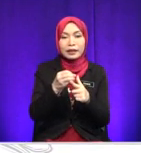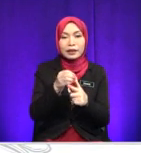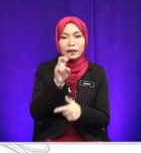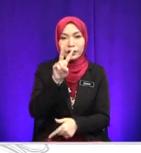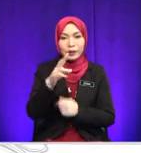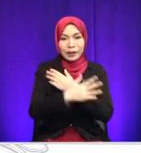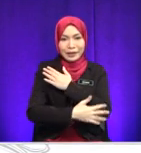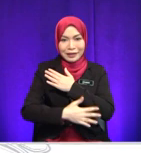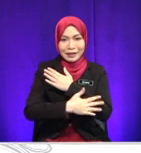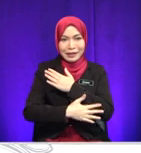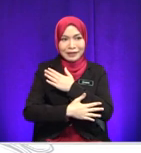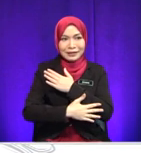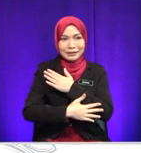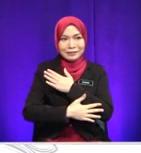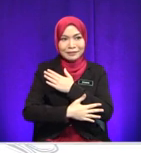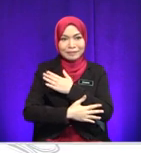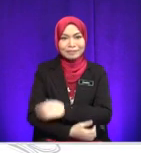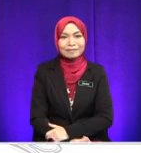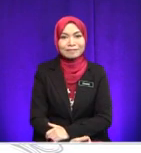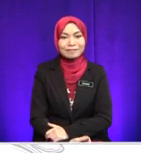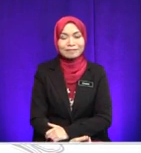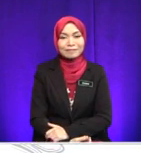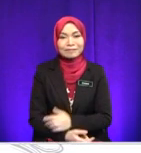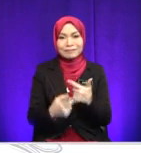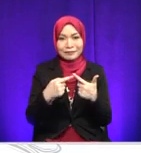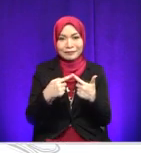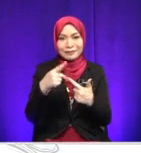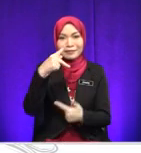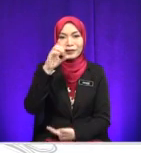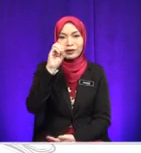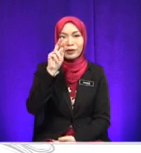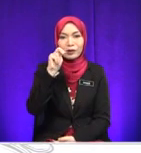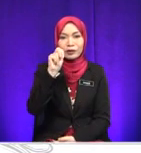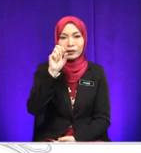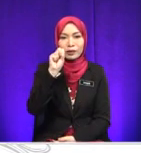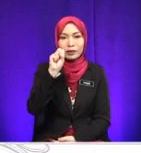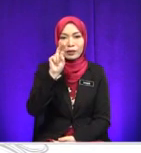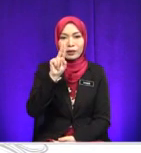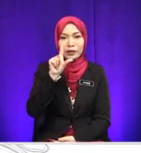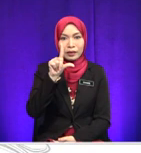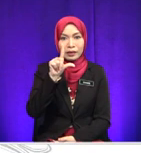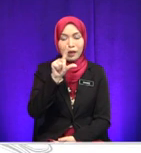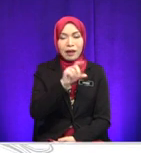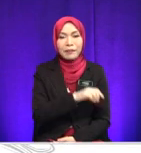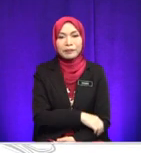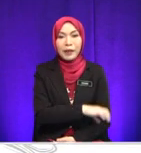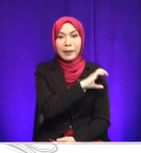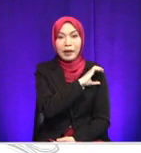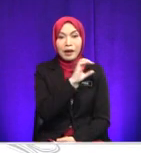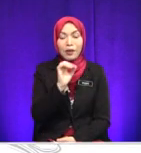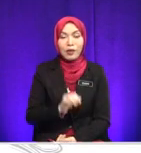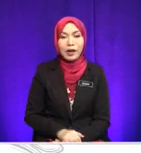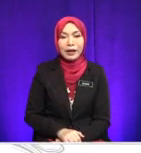baik. Seterusnya, maksud, konsul seterusnya, pula. Maksud konsul pula, pegawai yang dilantik oleh sesebuah negara untuk